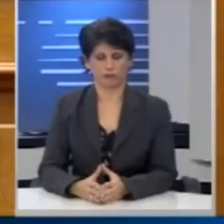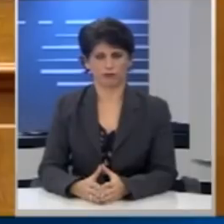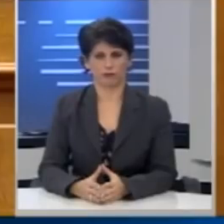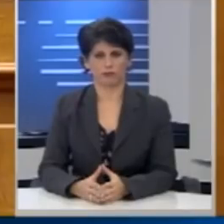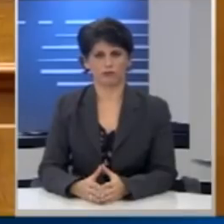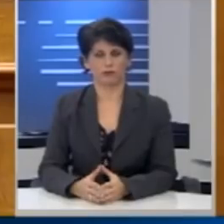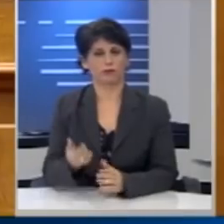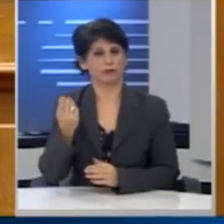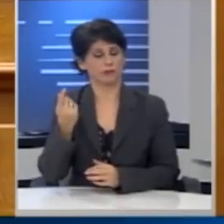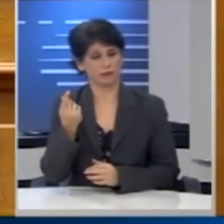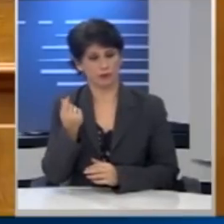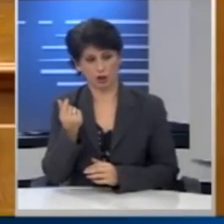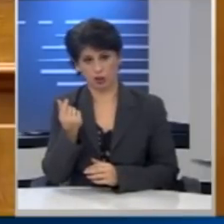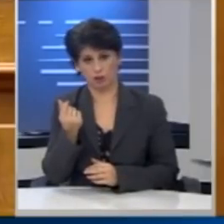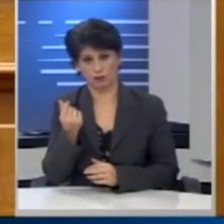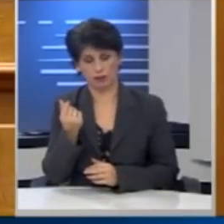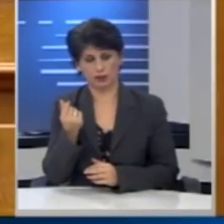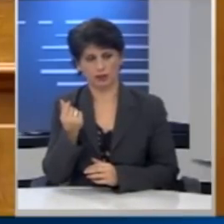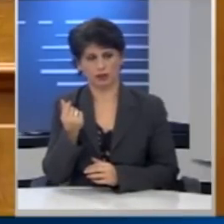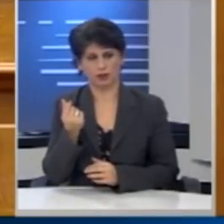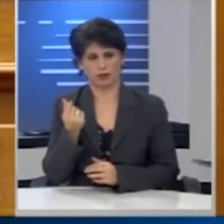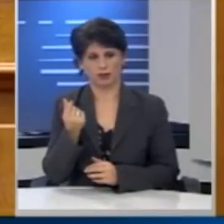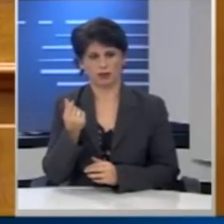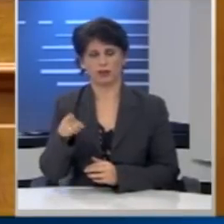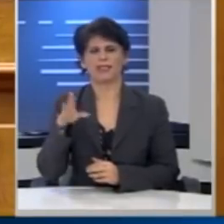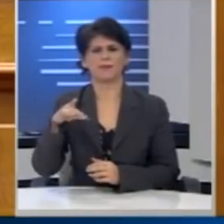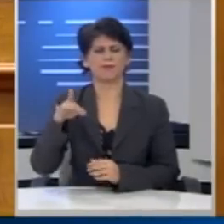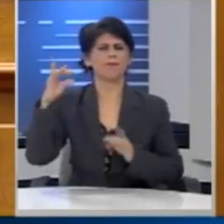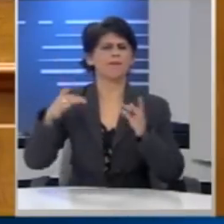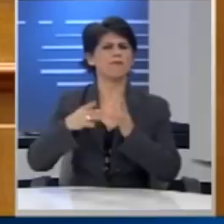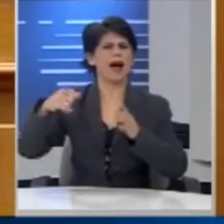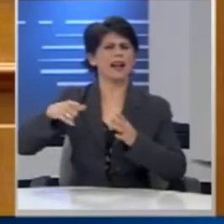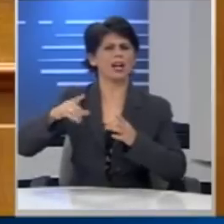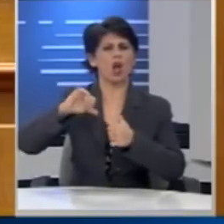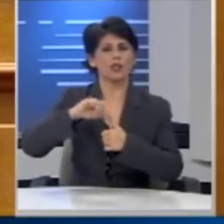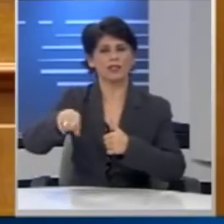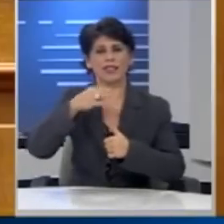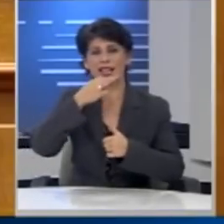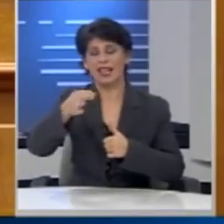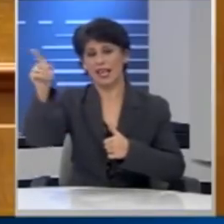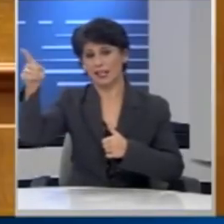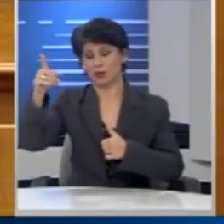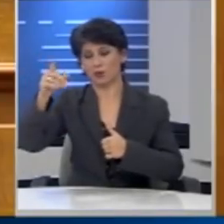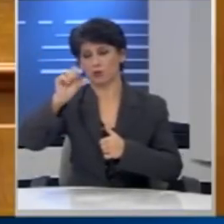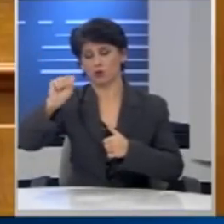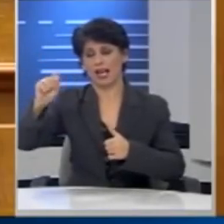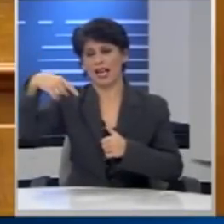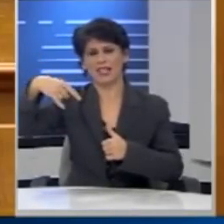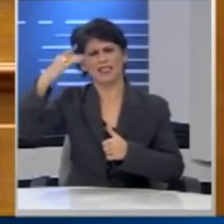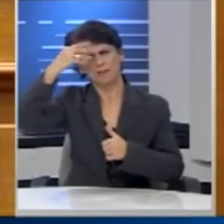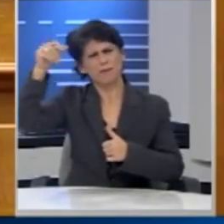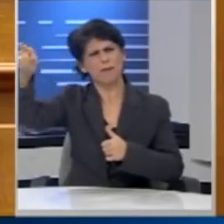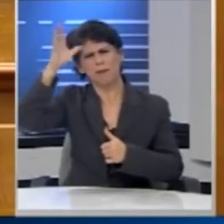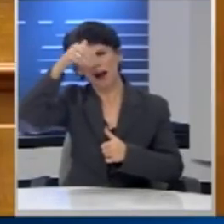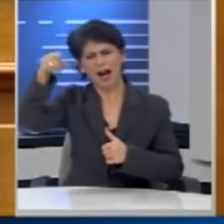Τι των χρημάτων σπάνιοι κολλήσονται, τονίζει ο Περικλής για τους Σπαρτιάτες,